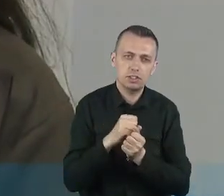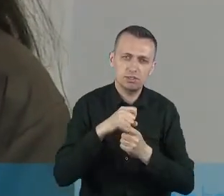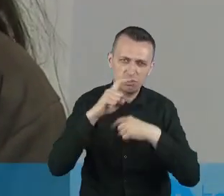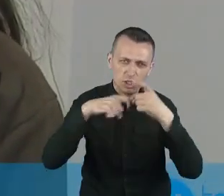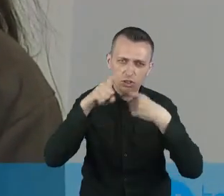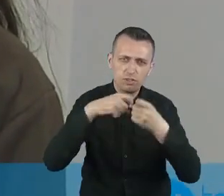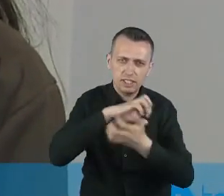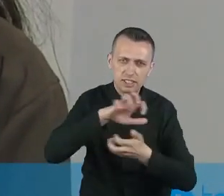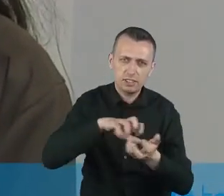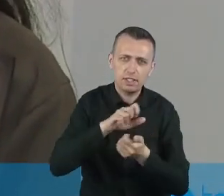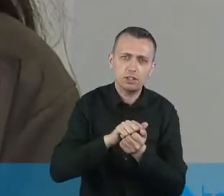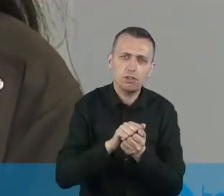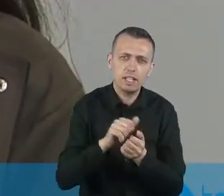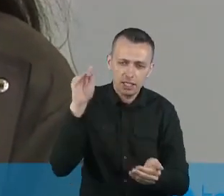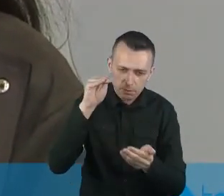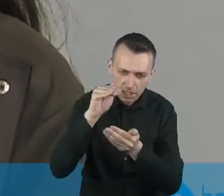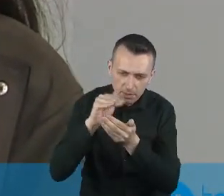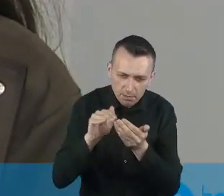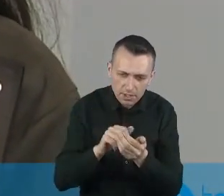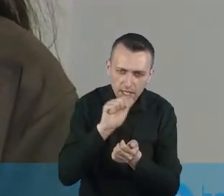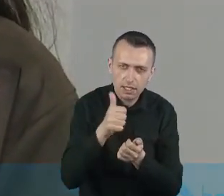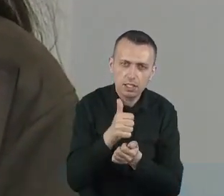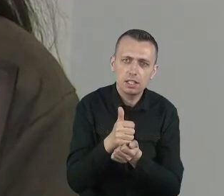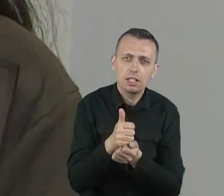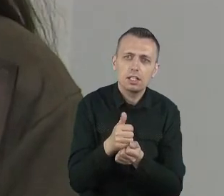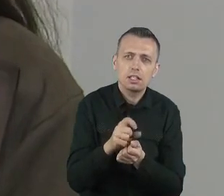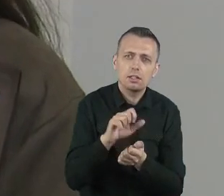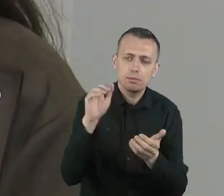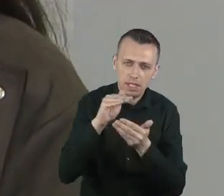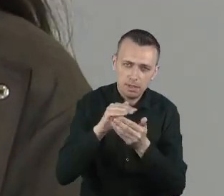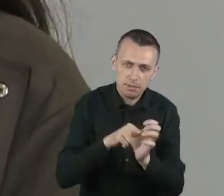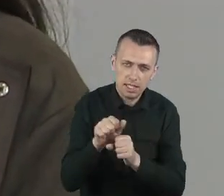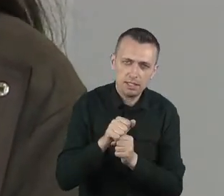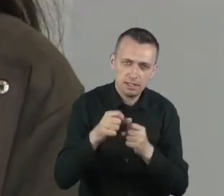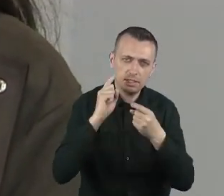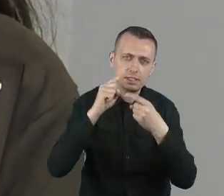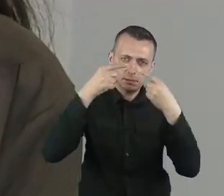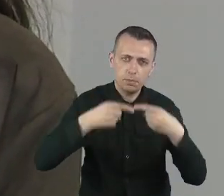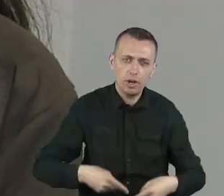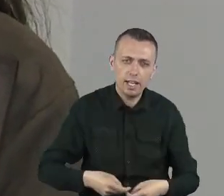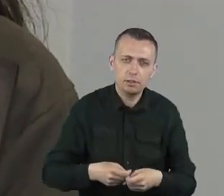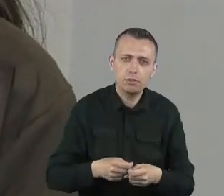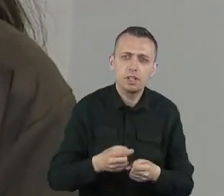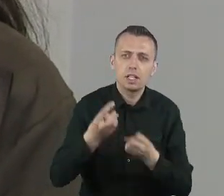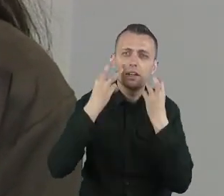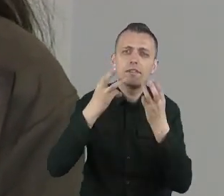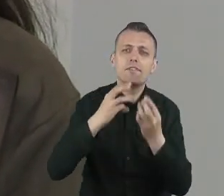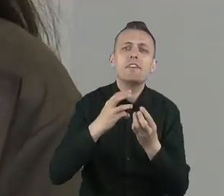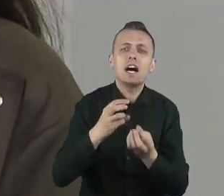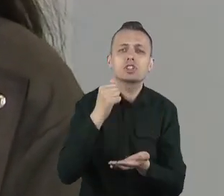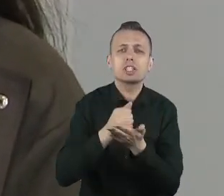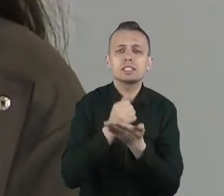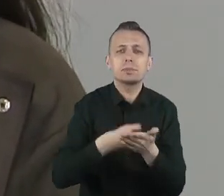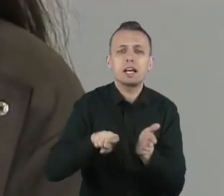jest poetów, którzy piszą o sprawach kluczowych zarówno dla Polski, dla społeczeństwa, jak i